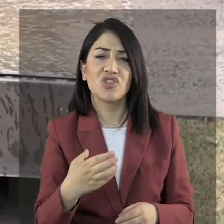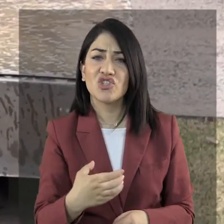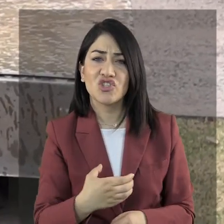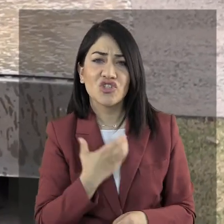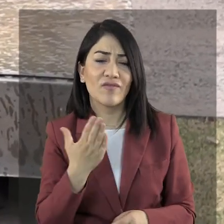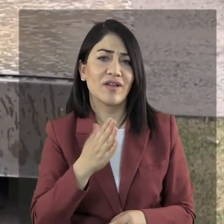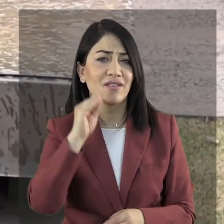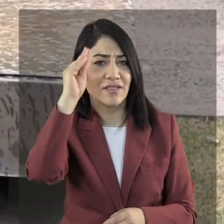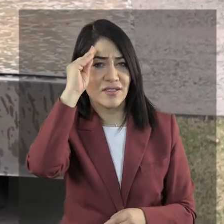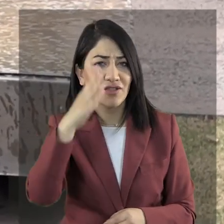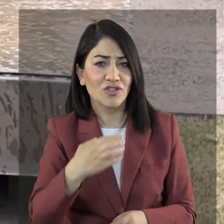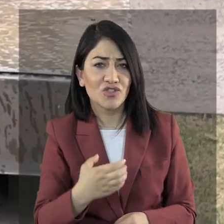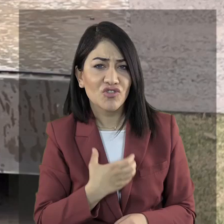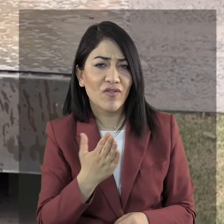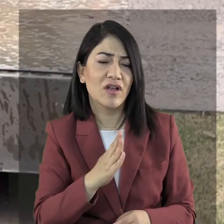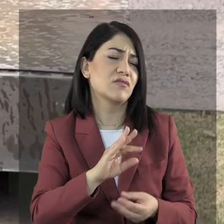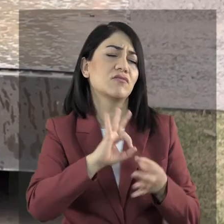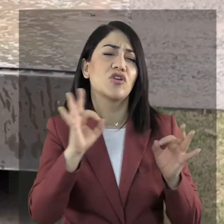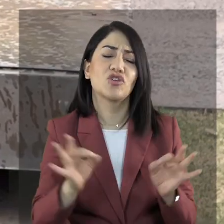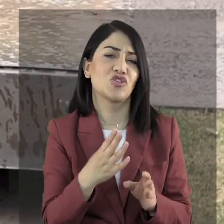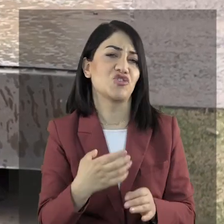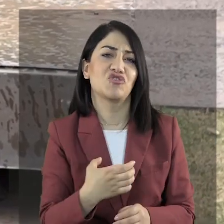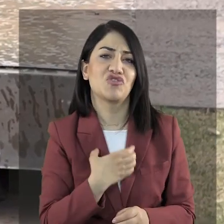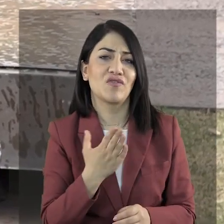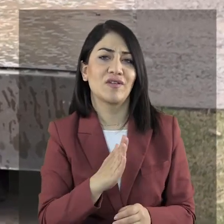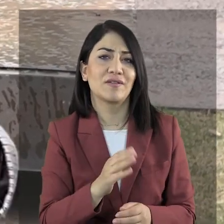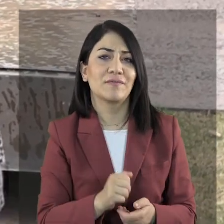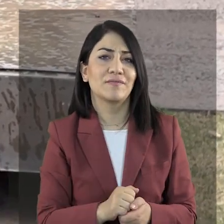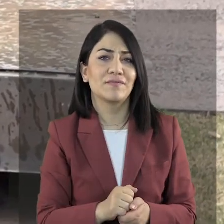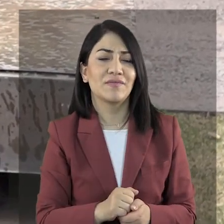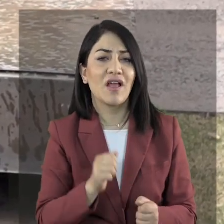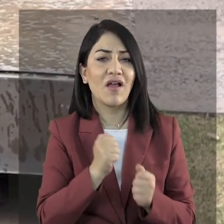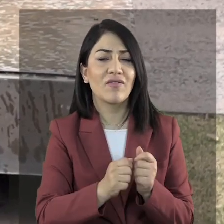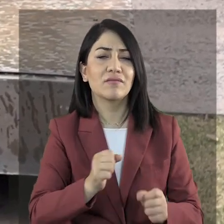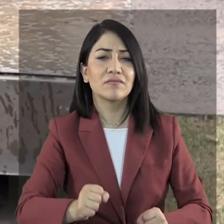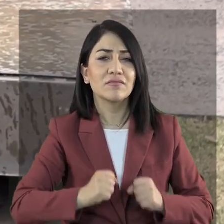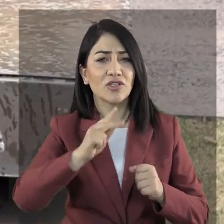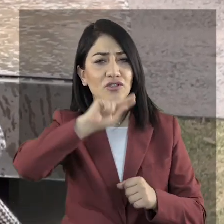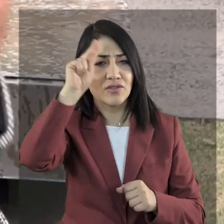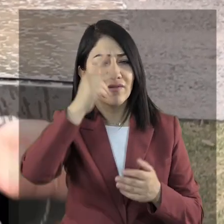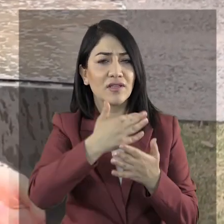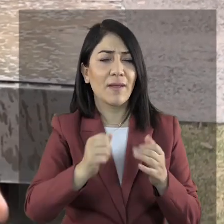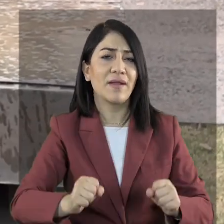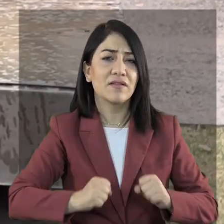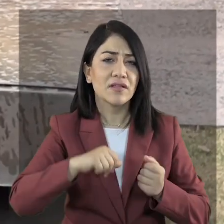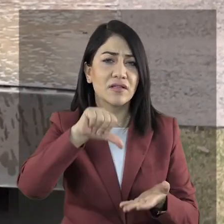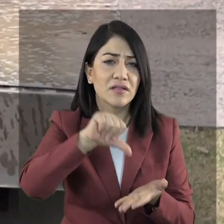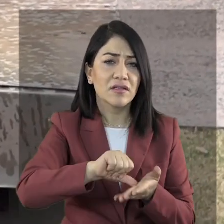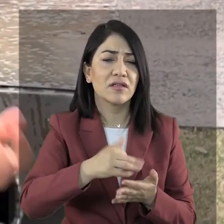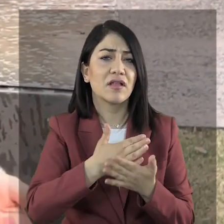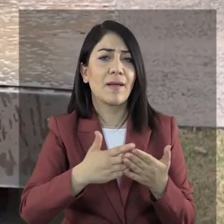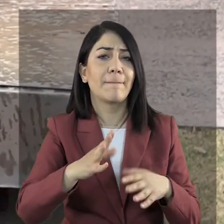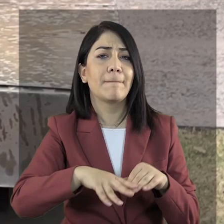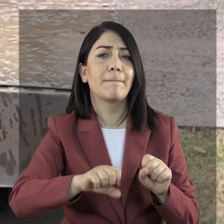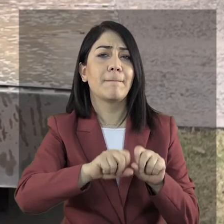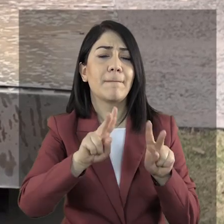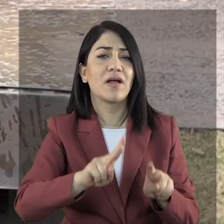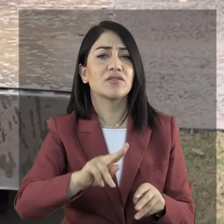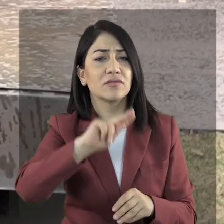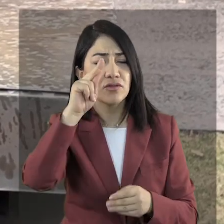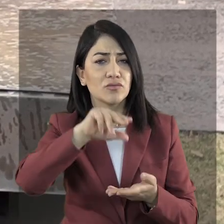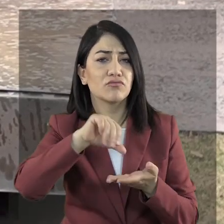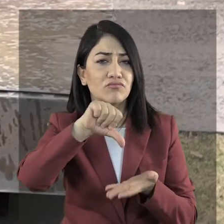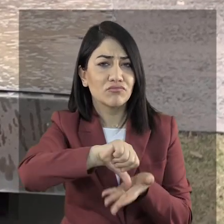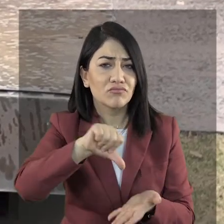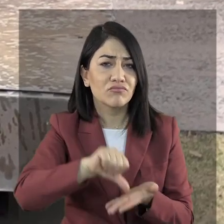դռներից չվախենալ, անընդհատ նոր դռներ ծեծելը, նաև անընդհատ ինքնակատարելով գործվելը, տարբեր տրեյնինգների մասնակցել, տարբեր պրակտիկաների գնալ,